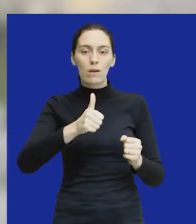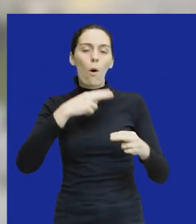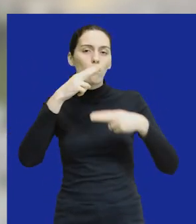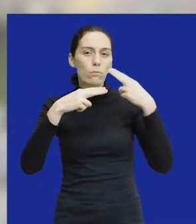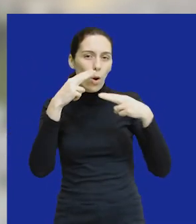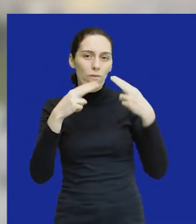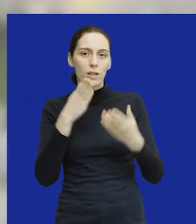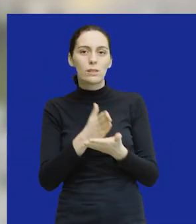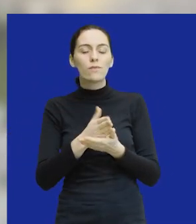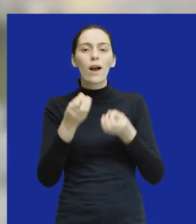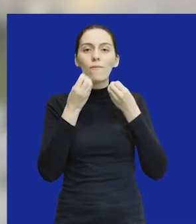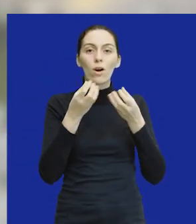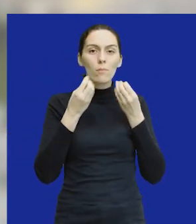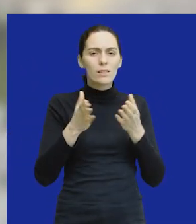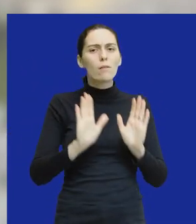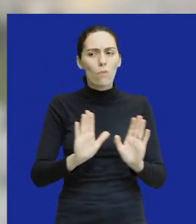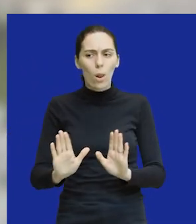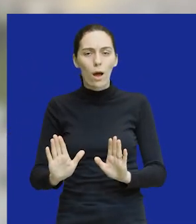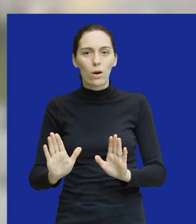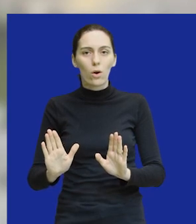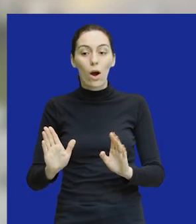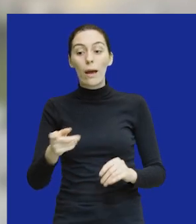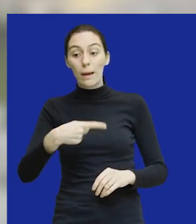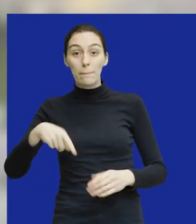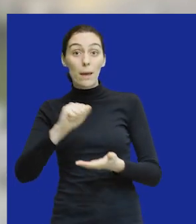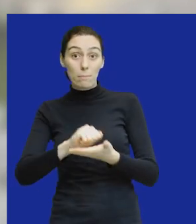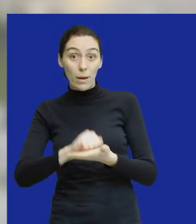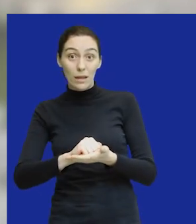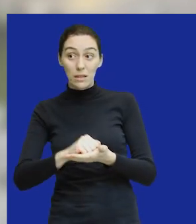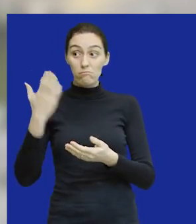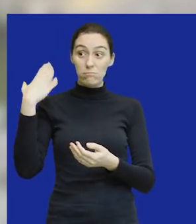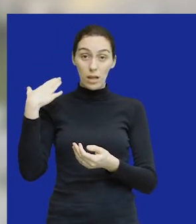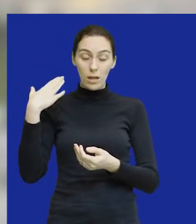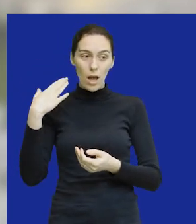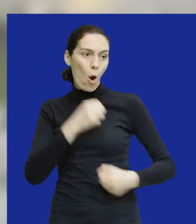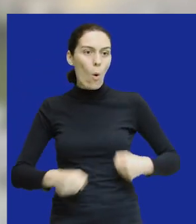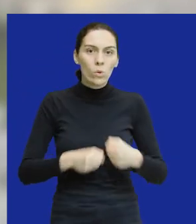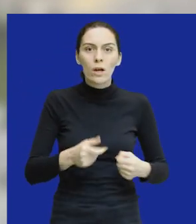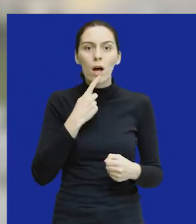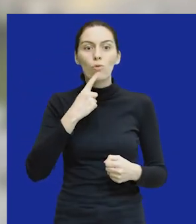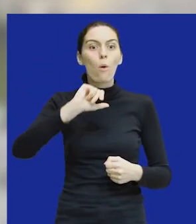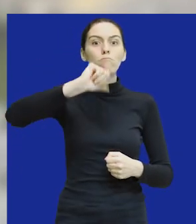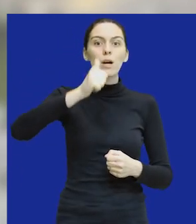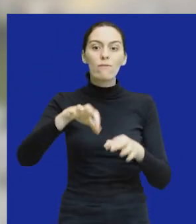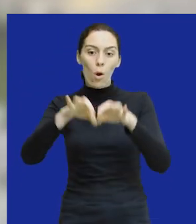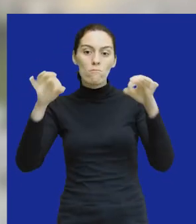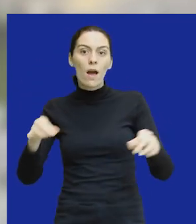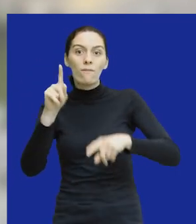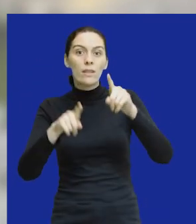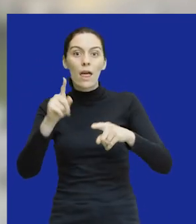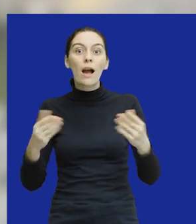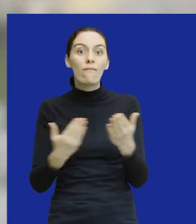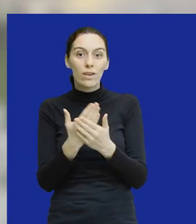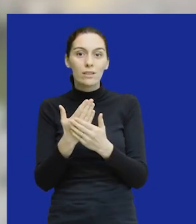prvu, provjeriti svaku informaciju, ali polako. I mi mediji isto, prije jedno vrijeme je bila utrka s vremenom, ko će prije objaviti